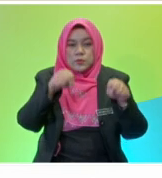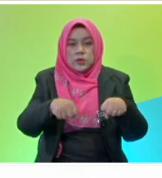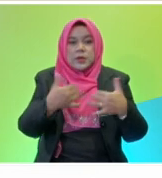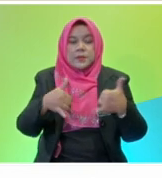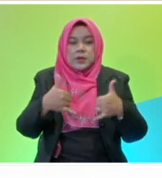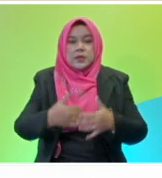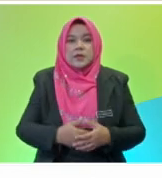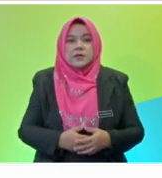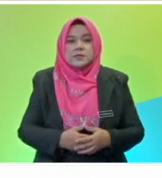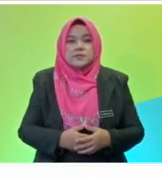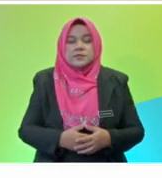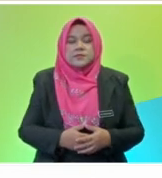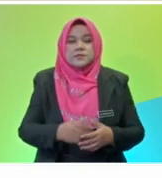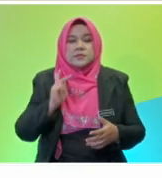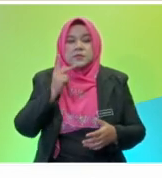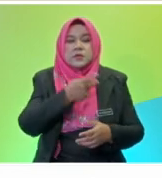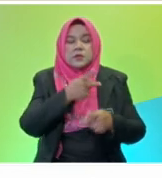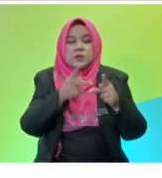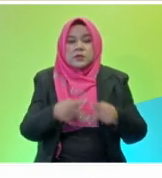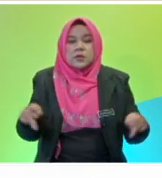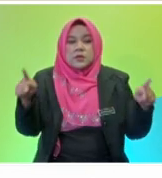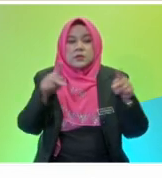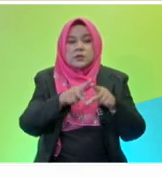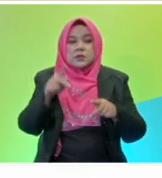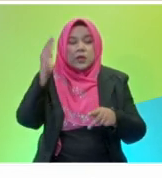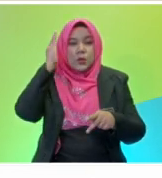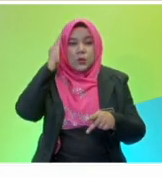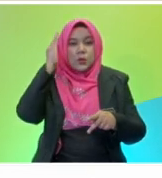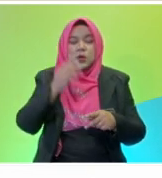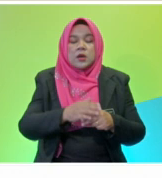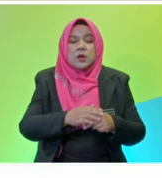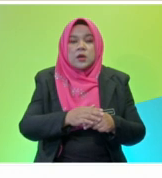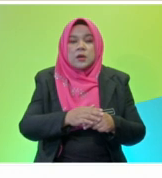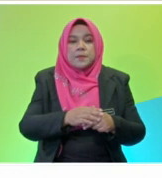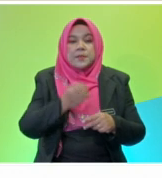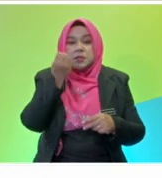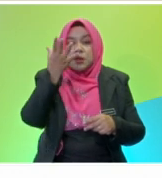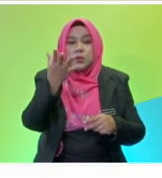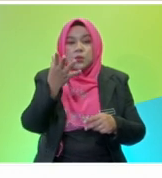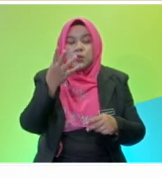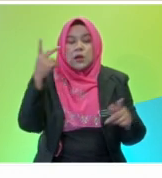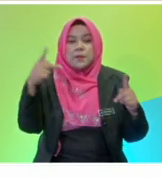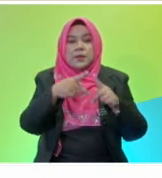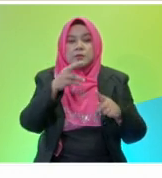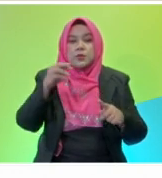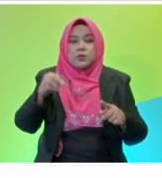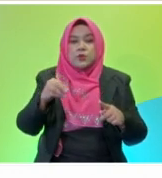maksudnya kita perlu bagi tahu kepada murid itu supaya boleh ingat eee